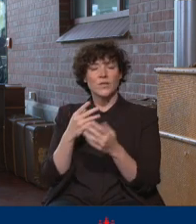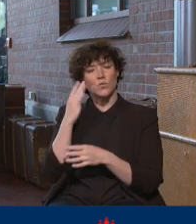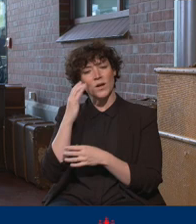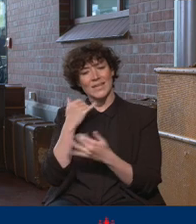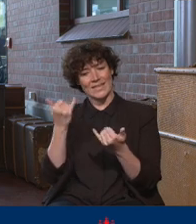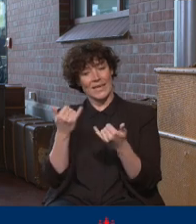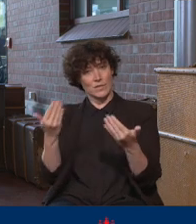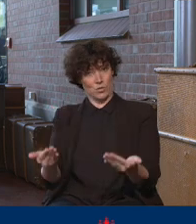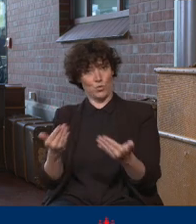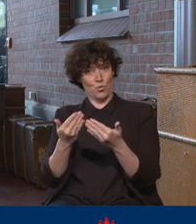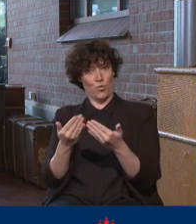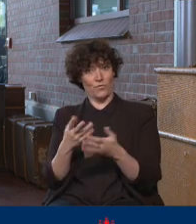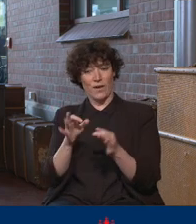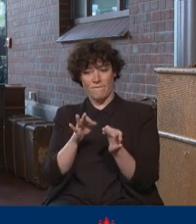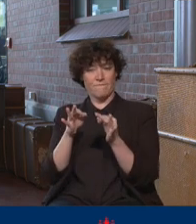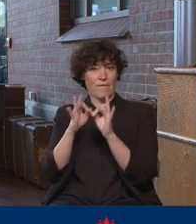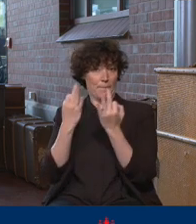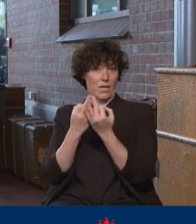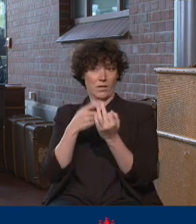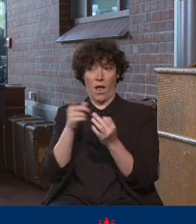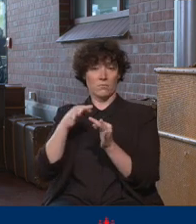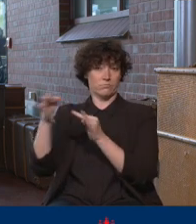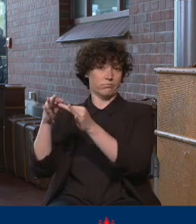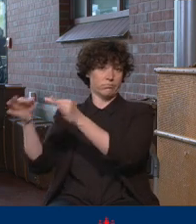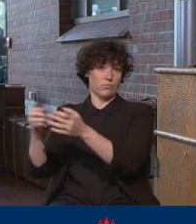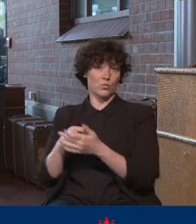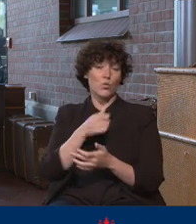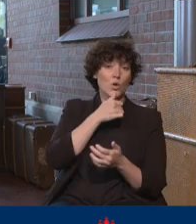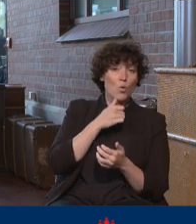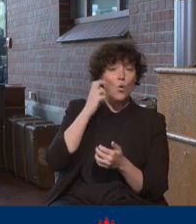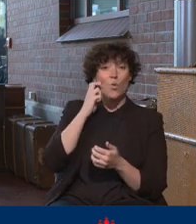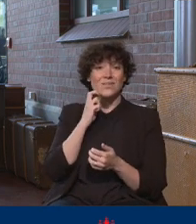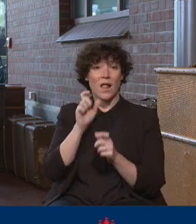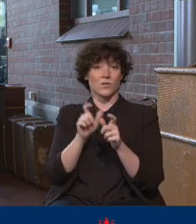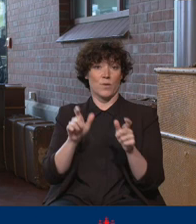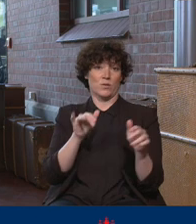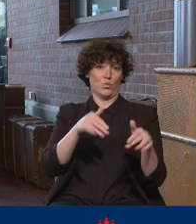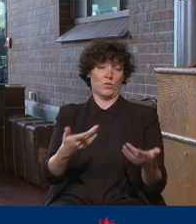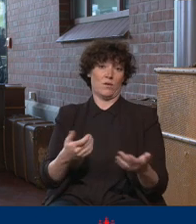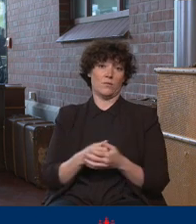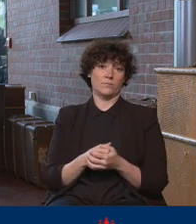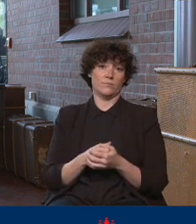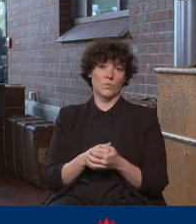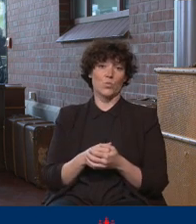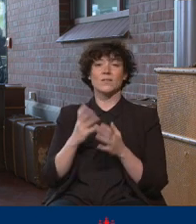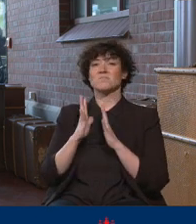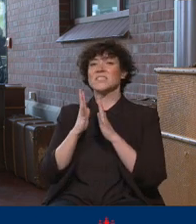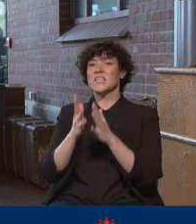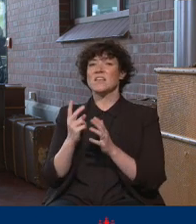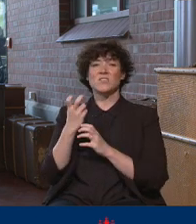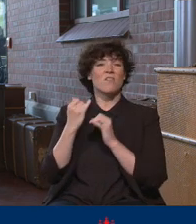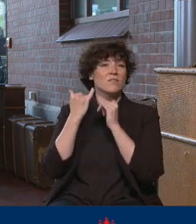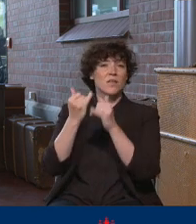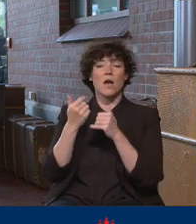weil die familien wegziehen wir werden über jahrzehnte mit behinderungen und baustellen leben müssen die